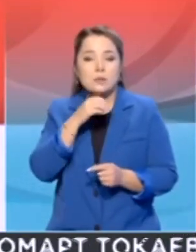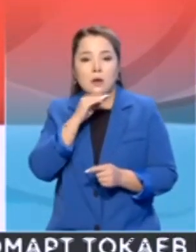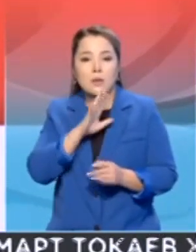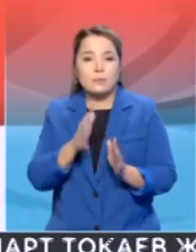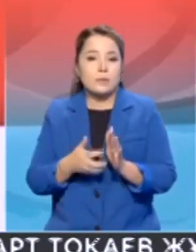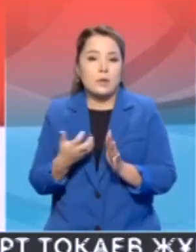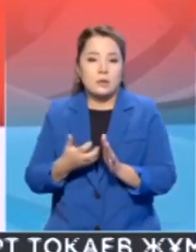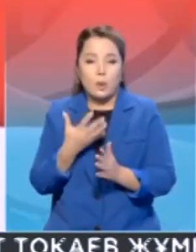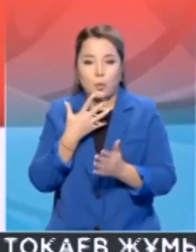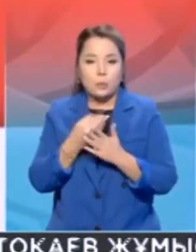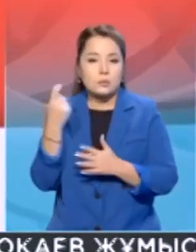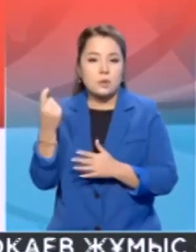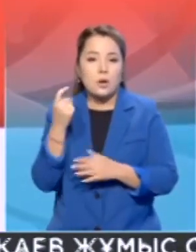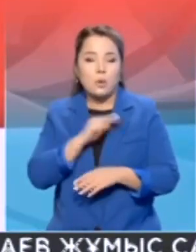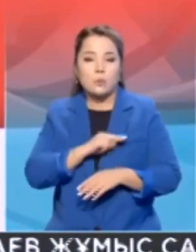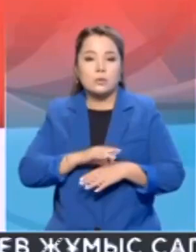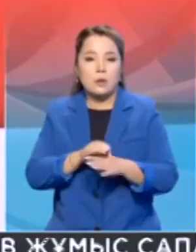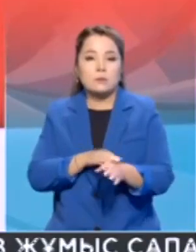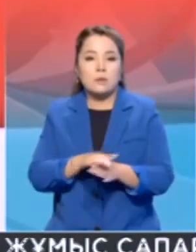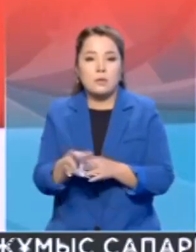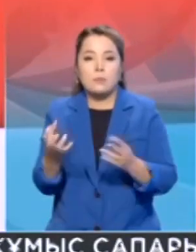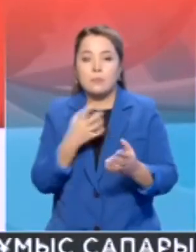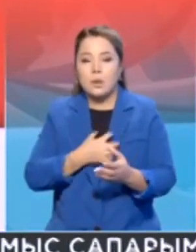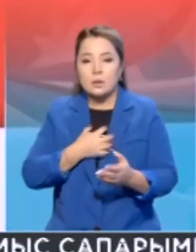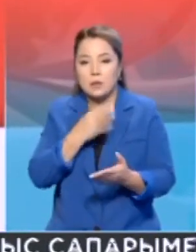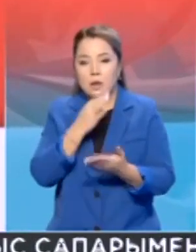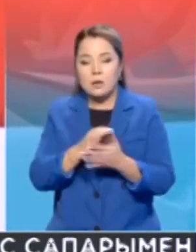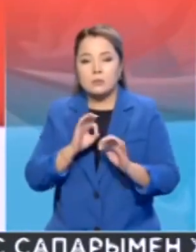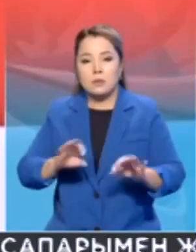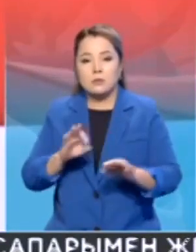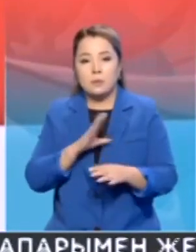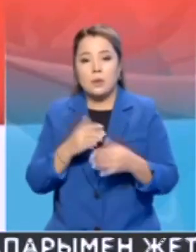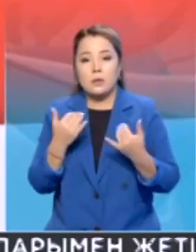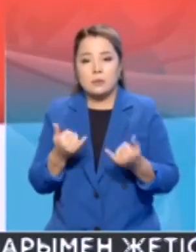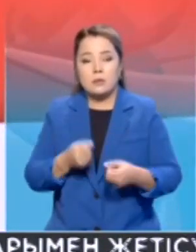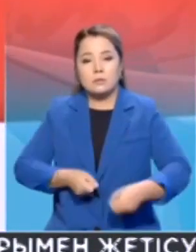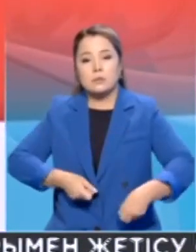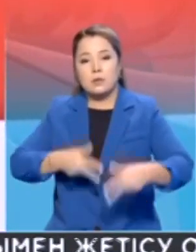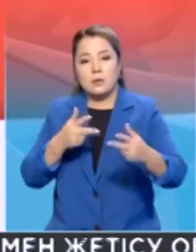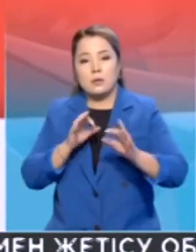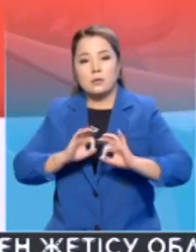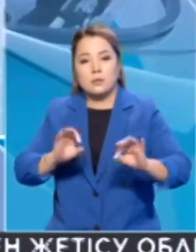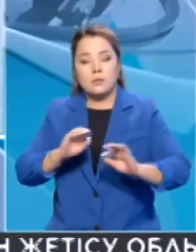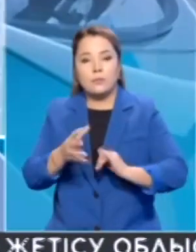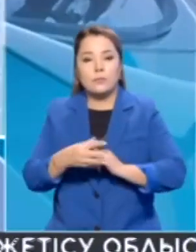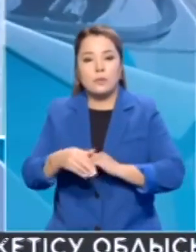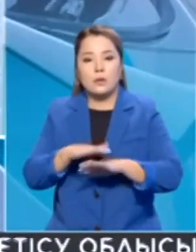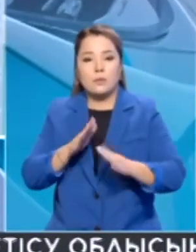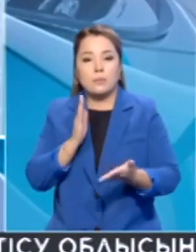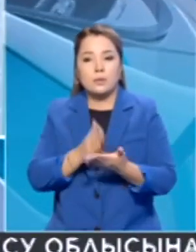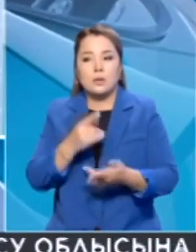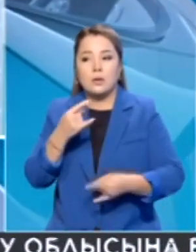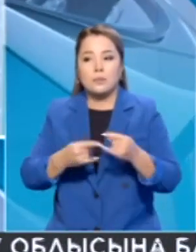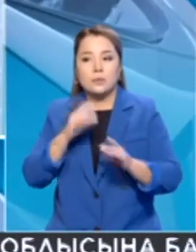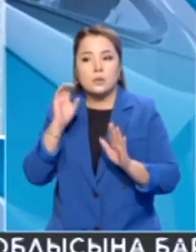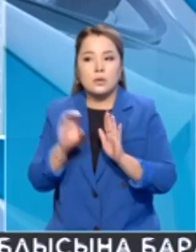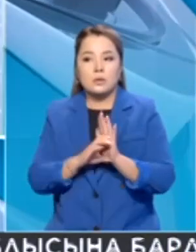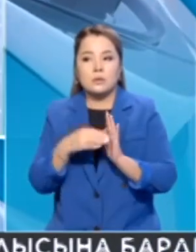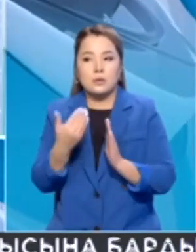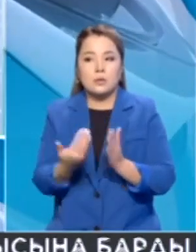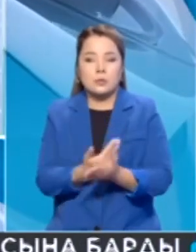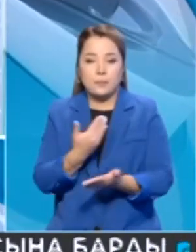мәселесі өзіміздің шаруаларды қолдау өте маңызды екенін көрсетті деді. Дәл қазір әріптесім Ағырке Бектас өңірден тікелей байланысқа